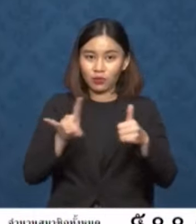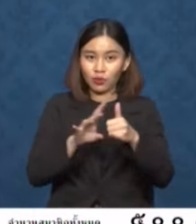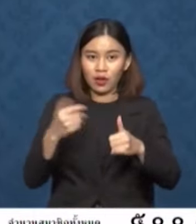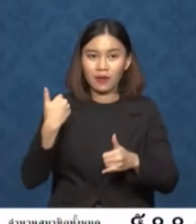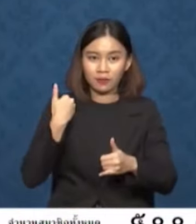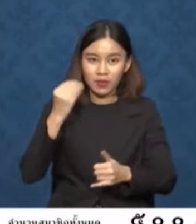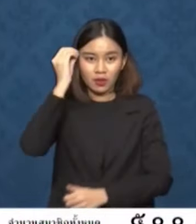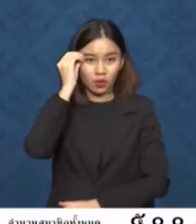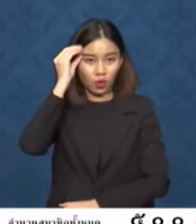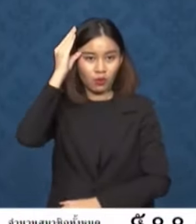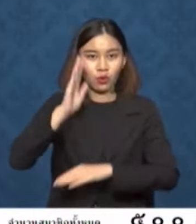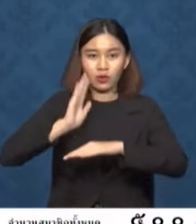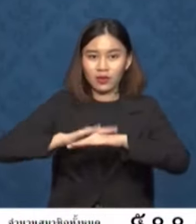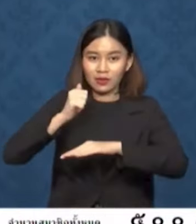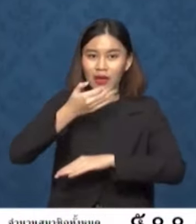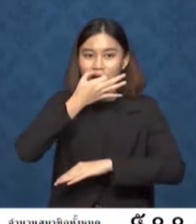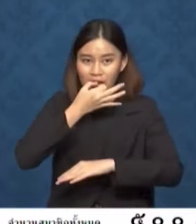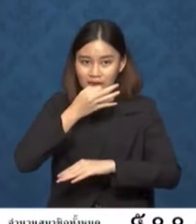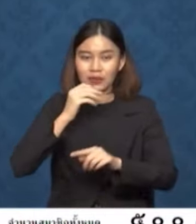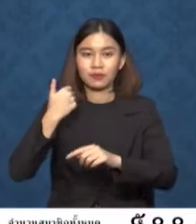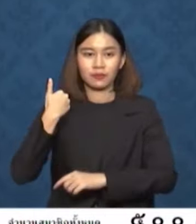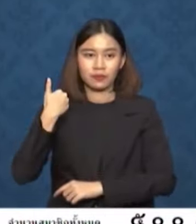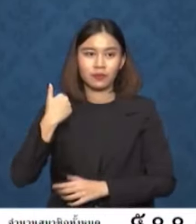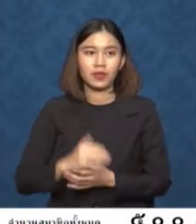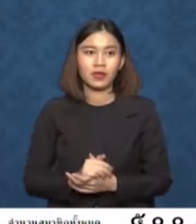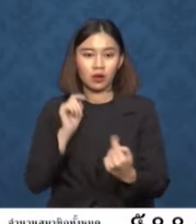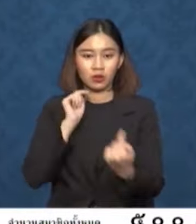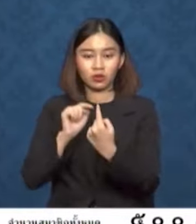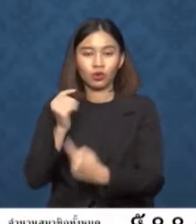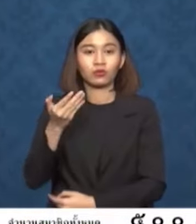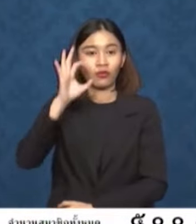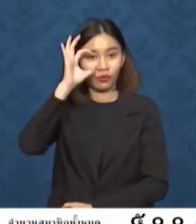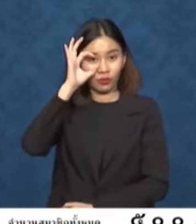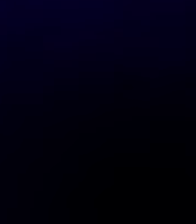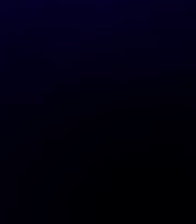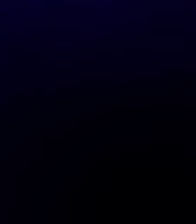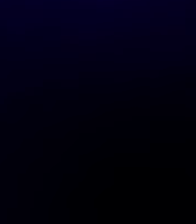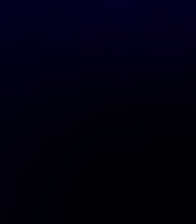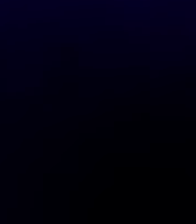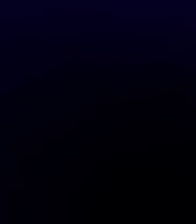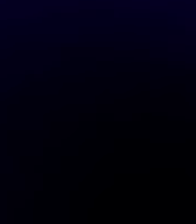แล้วเด็กได้ความรู้มีทักษะมีอาชีพรองรับตรงกับที่คุณวิโรธอยาก